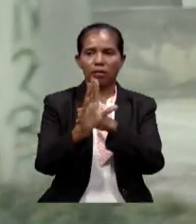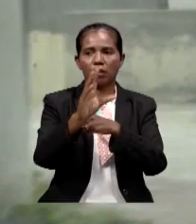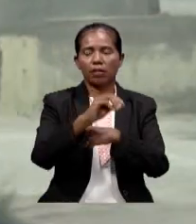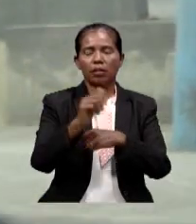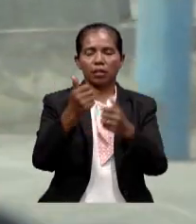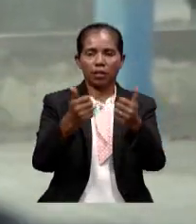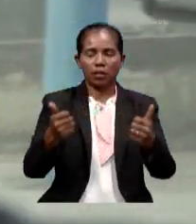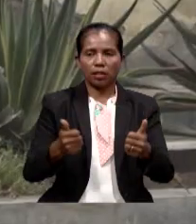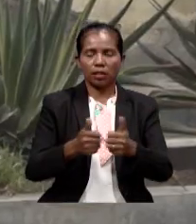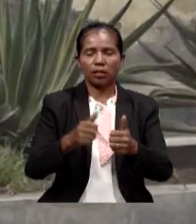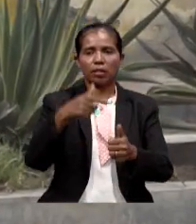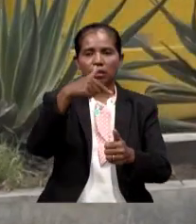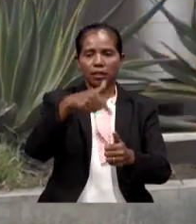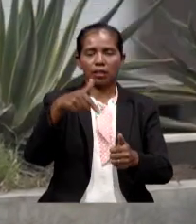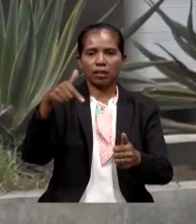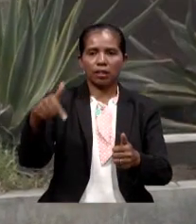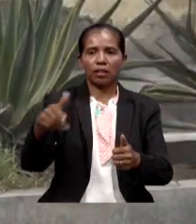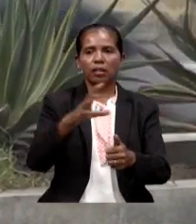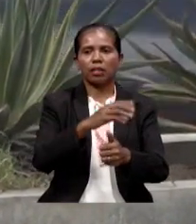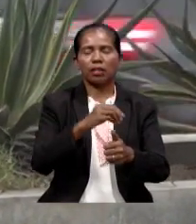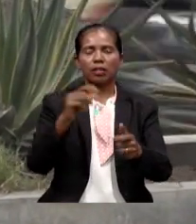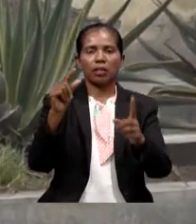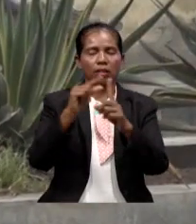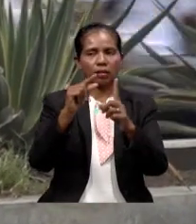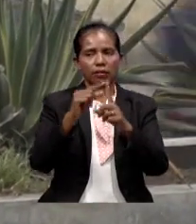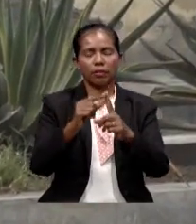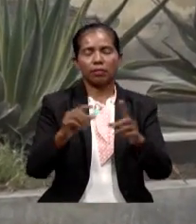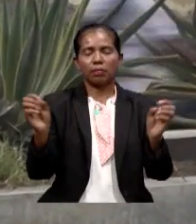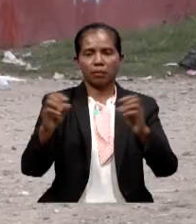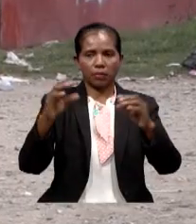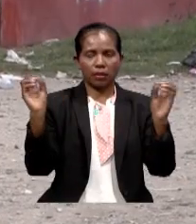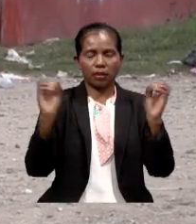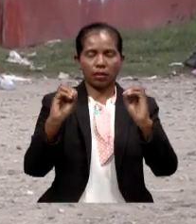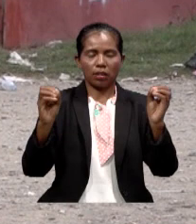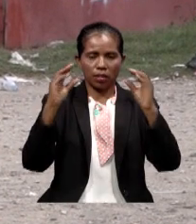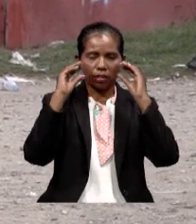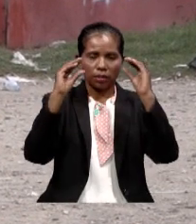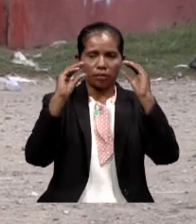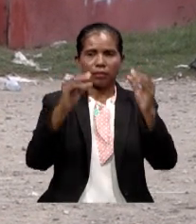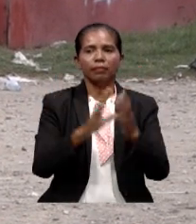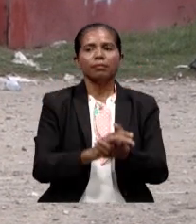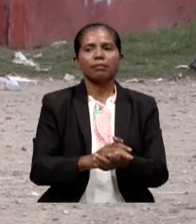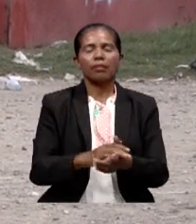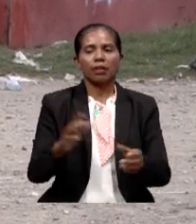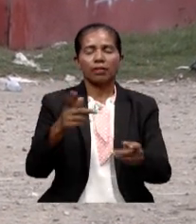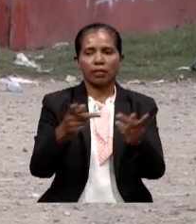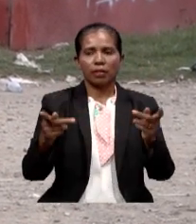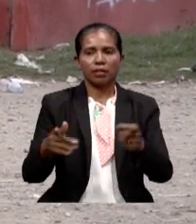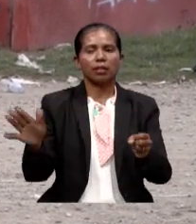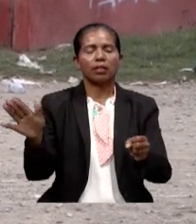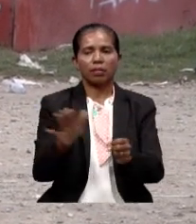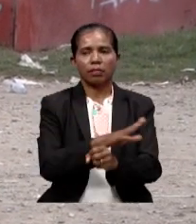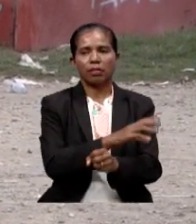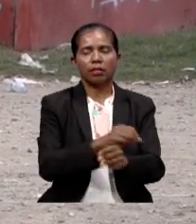arte rituais seti-seti iha mos liofuan hirak nebe la edukativu. Fati nebe na kono ho liofuan no símbolo hirak